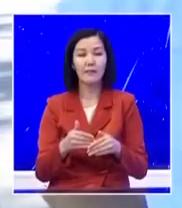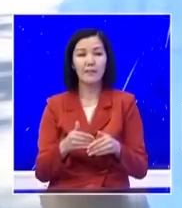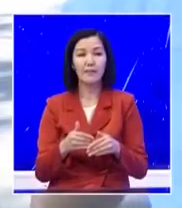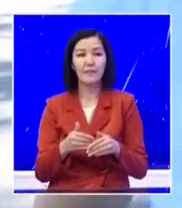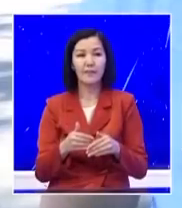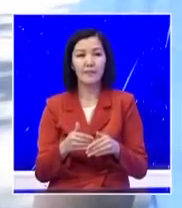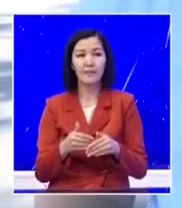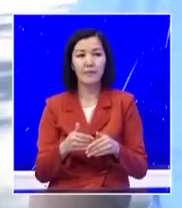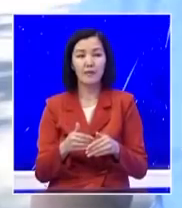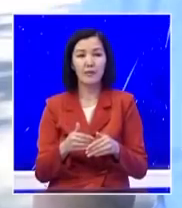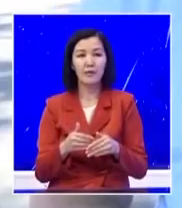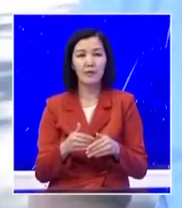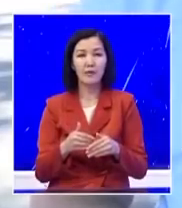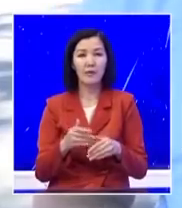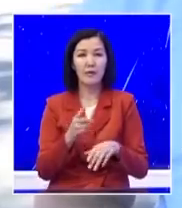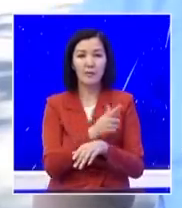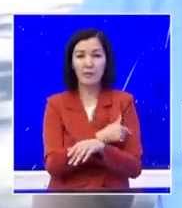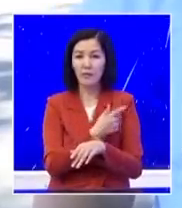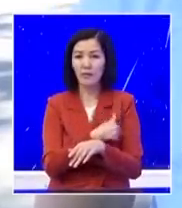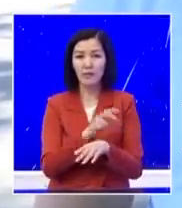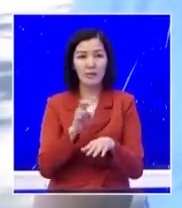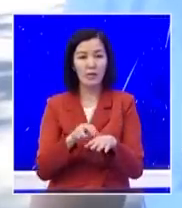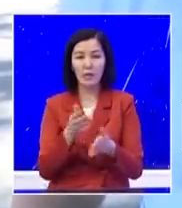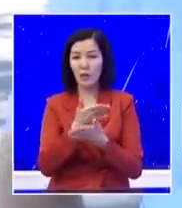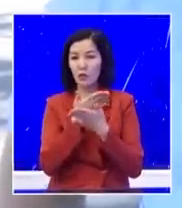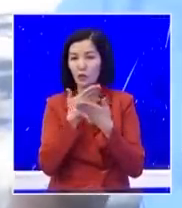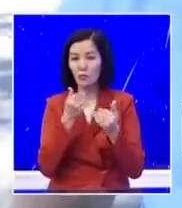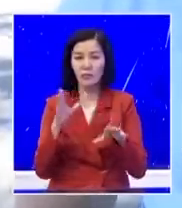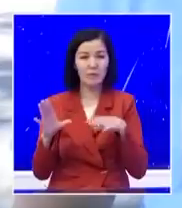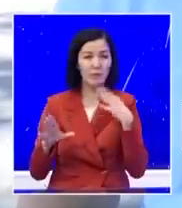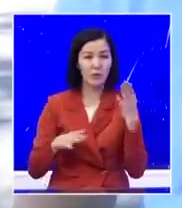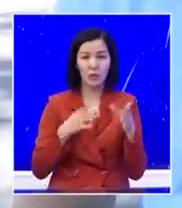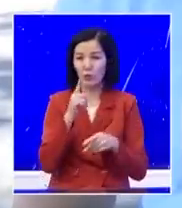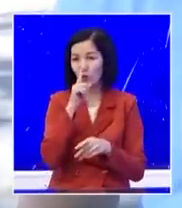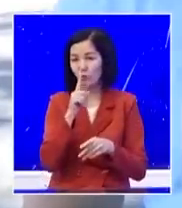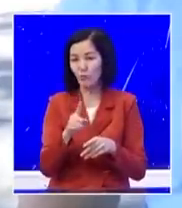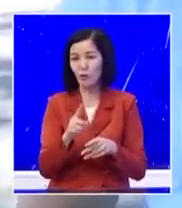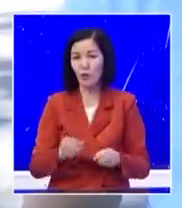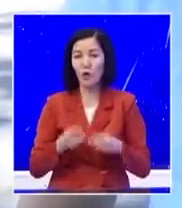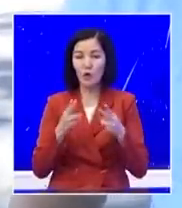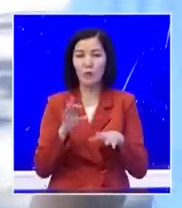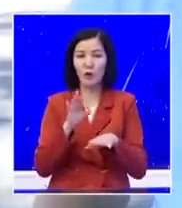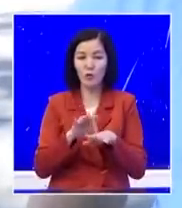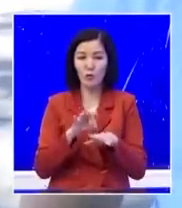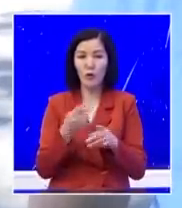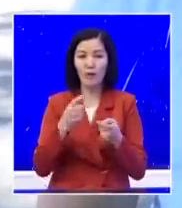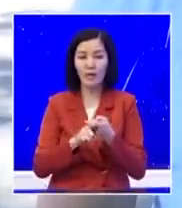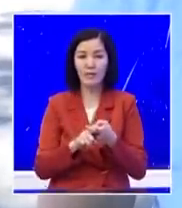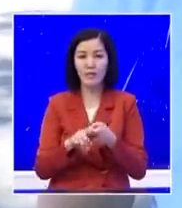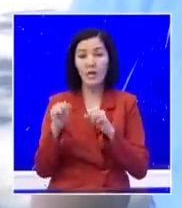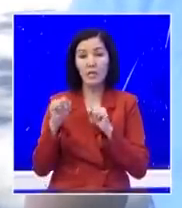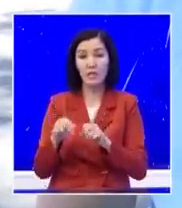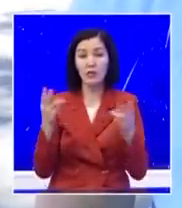Оқсыз біз медсестрасыз мұнда бір тренировка өтпейді. Өйткені ол өте қауіпті. Қазір уақыт қауіпті енді. Қанша